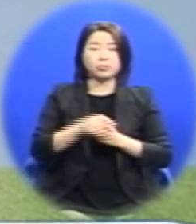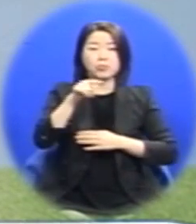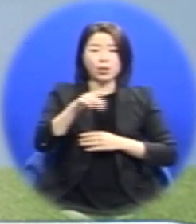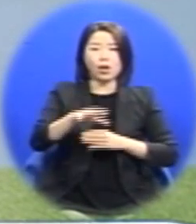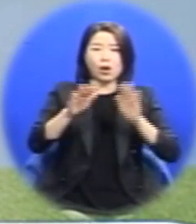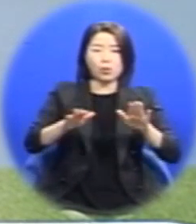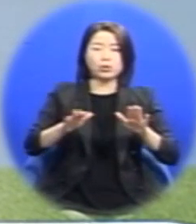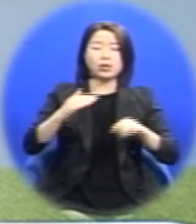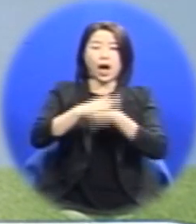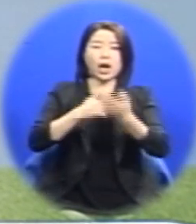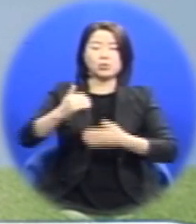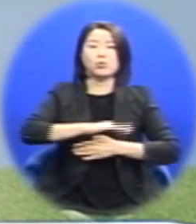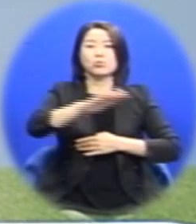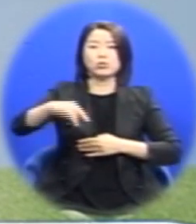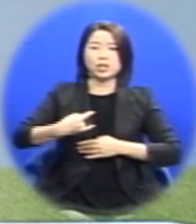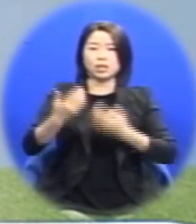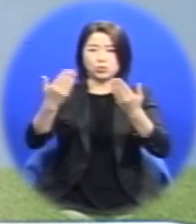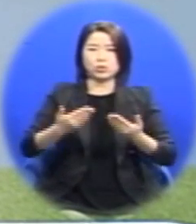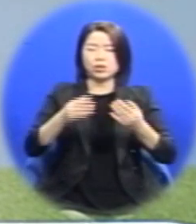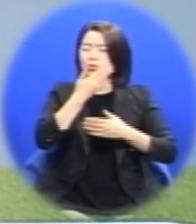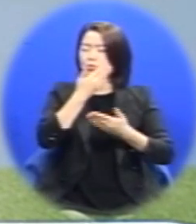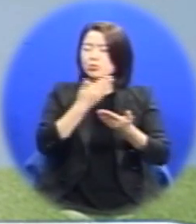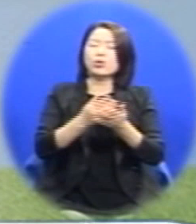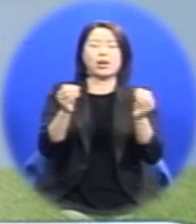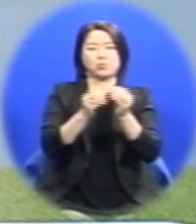오늘 하나님이 우리에게 주시는 중요한 메시지입니다.